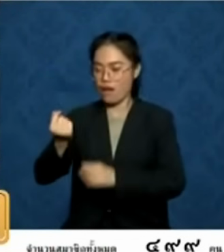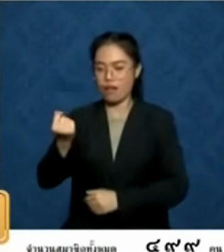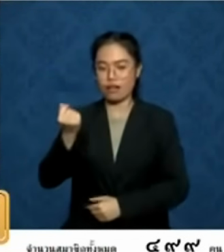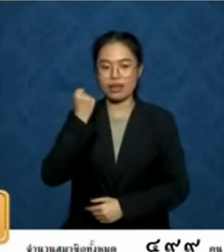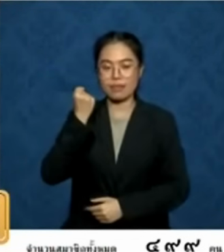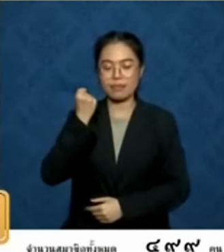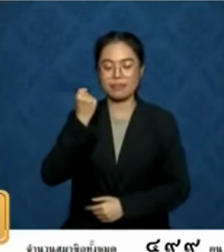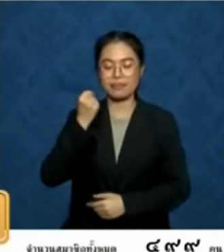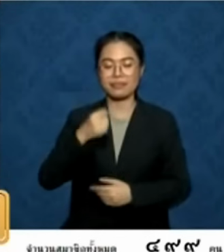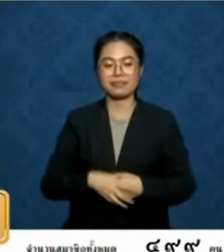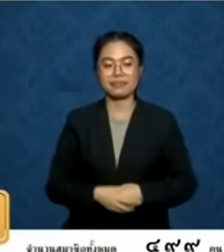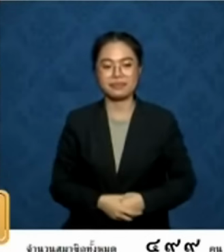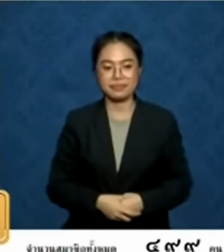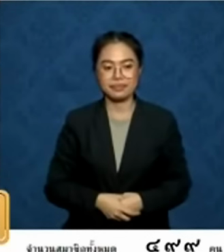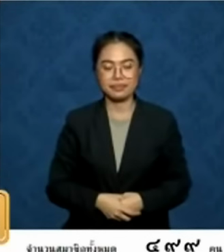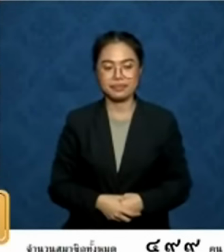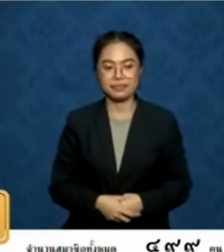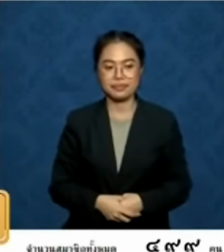และยั่งยืน